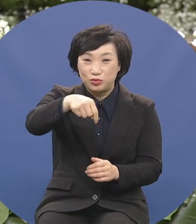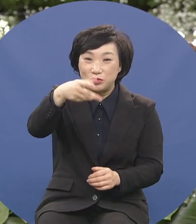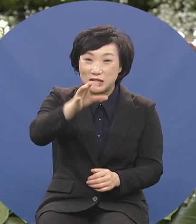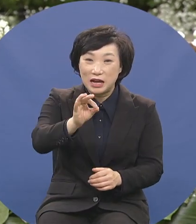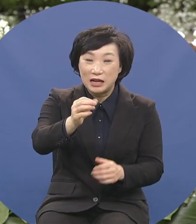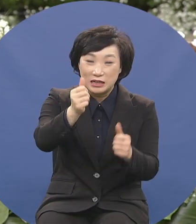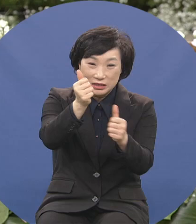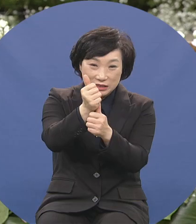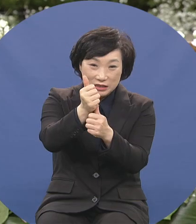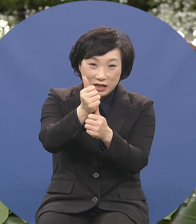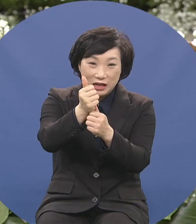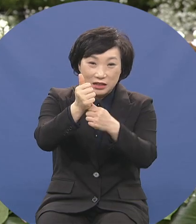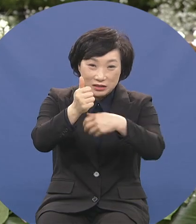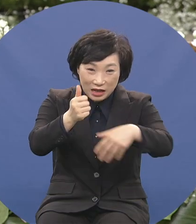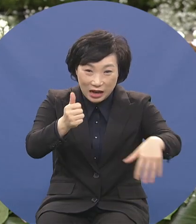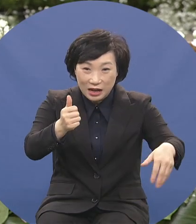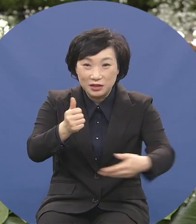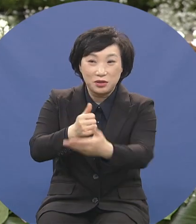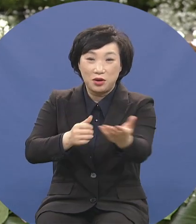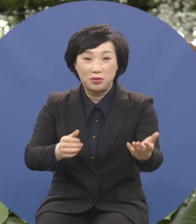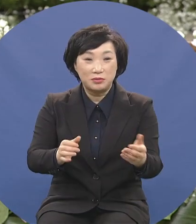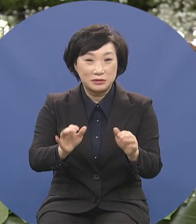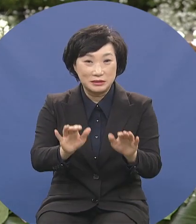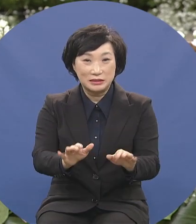실장, 차장,